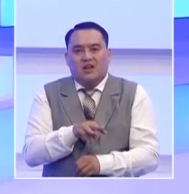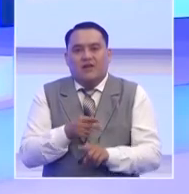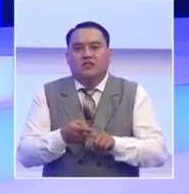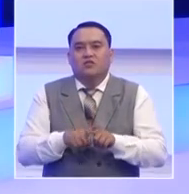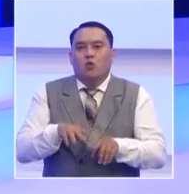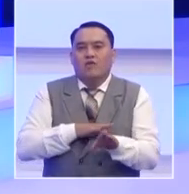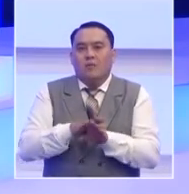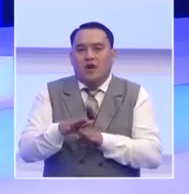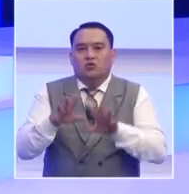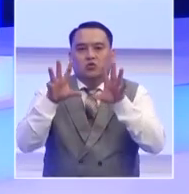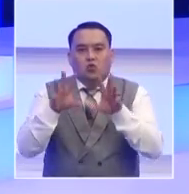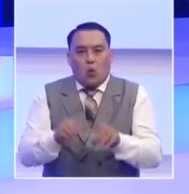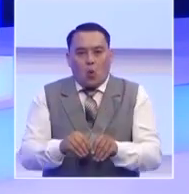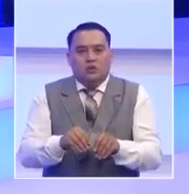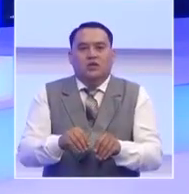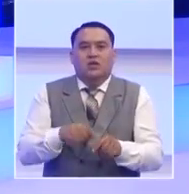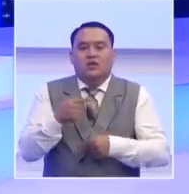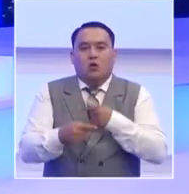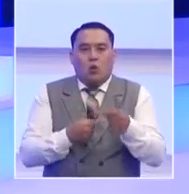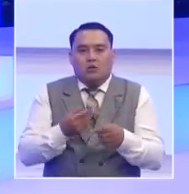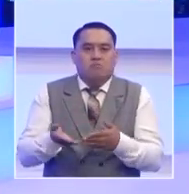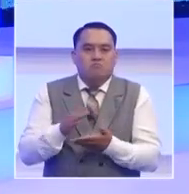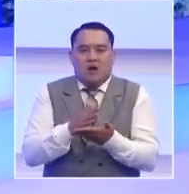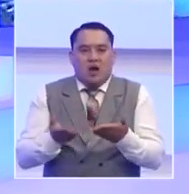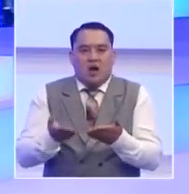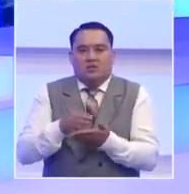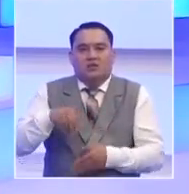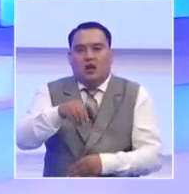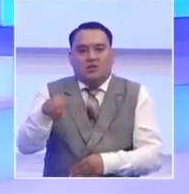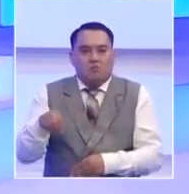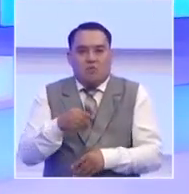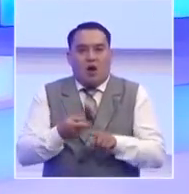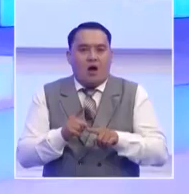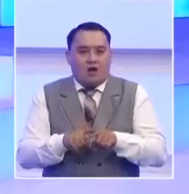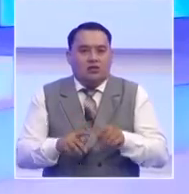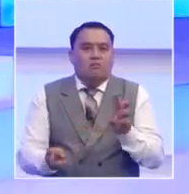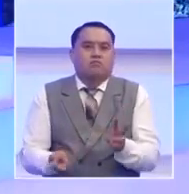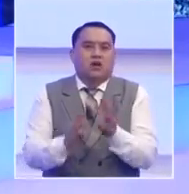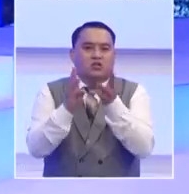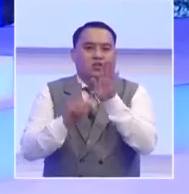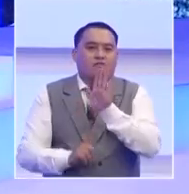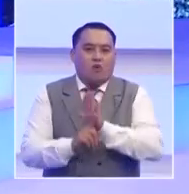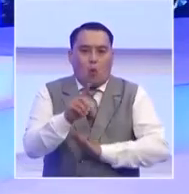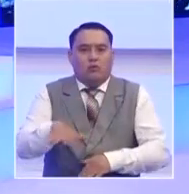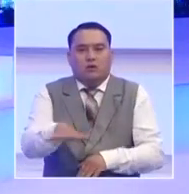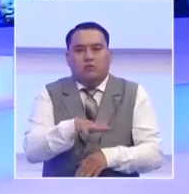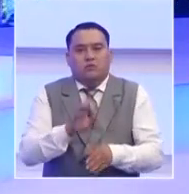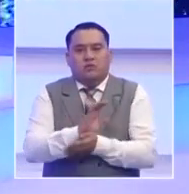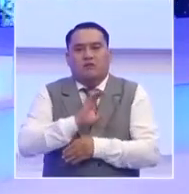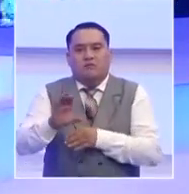Сейчас осуществляется тушение путем рекультивации и засыпки тлеющей массы. С момента возникновения пожара на полигон